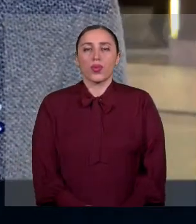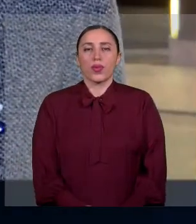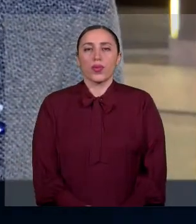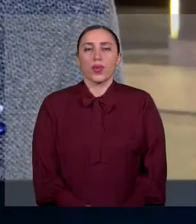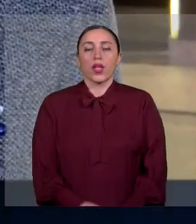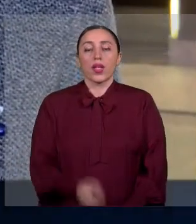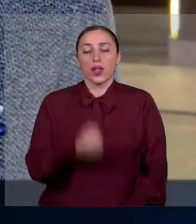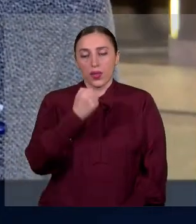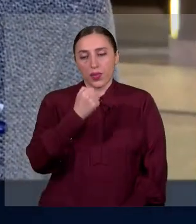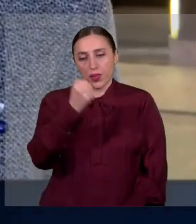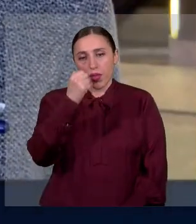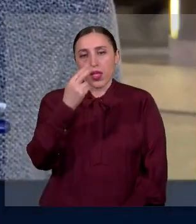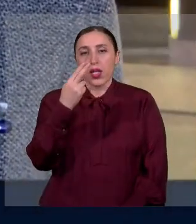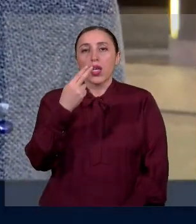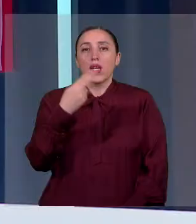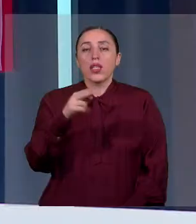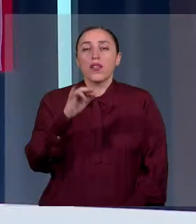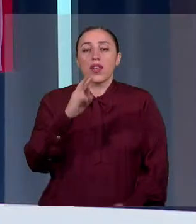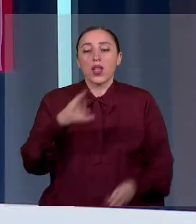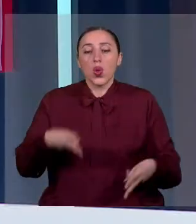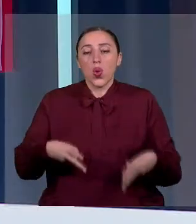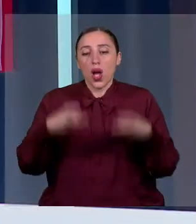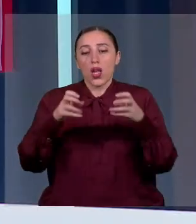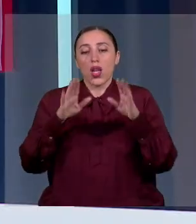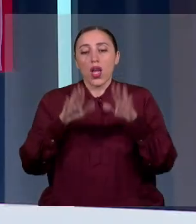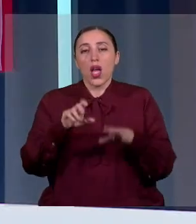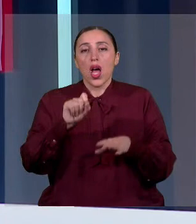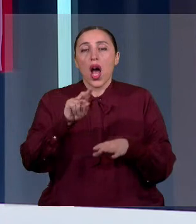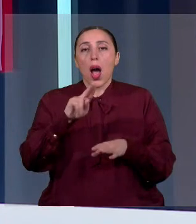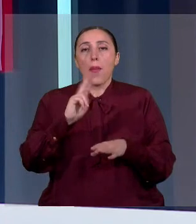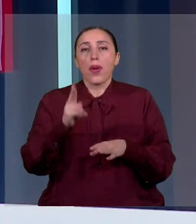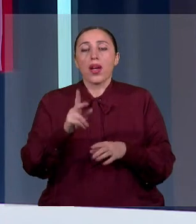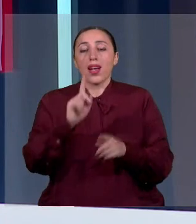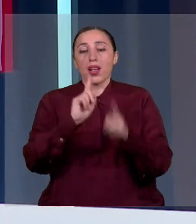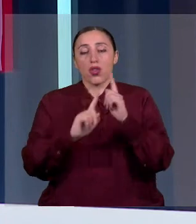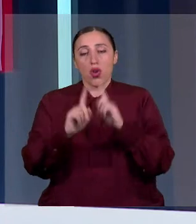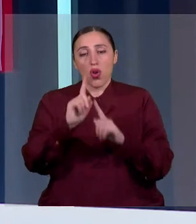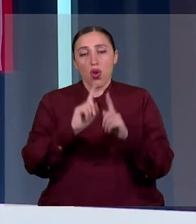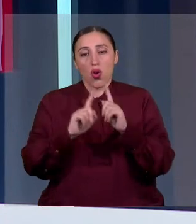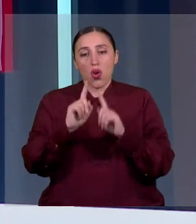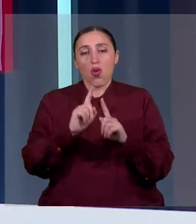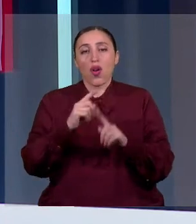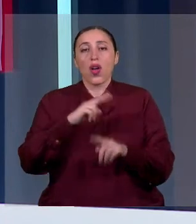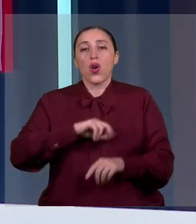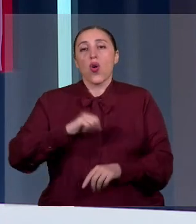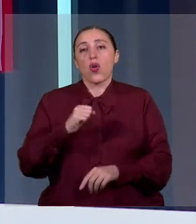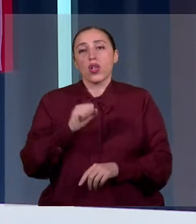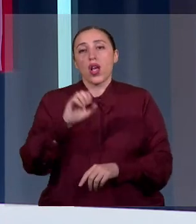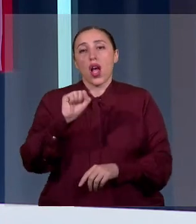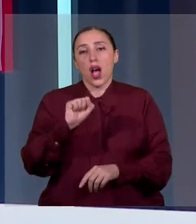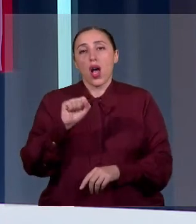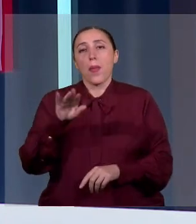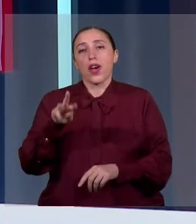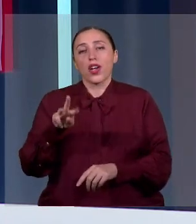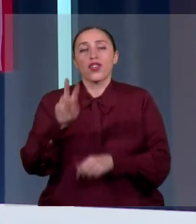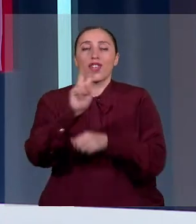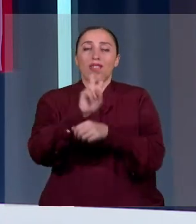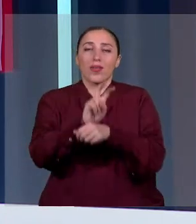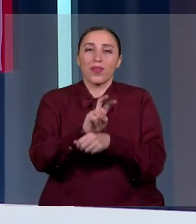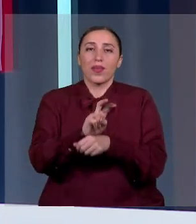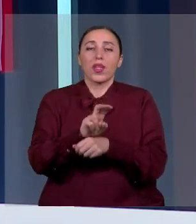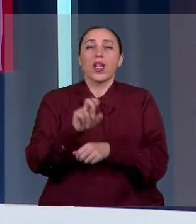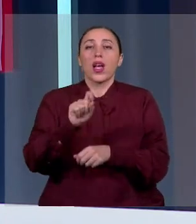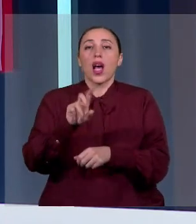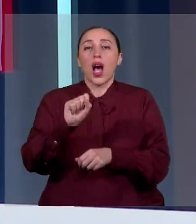շնորհակալություն Անուր, շիշեցնեմ Դվին հյուրանոցից, որտեղ ընթանում է ՀԱՊ գագաթնաժողովը, հաղորդում էր իմ գործընկեր Անուր Մկրտչյանը։